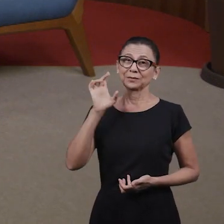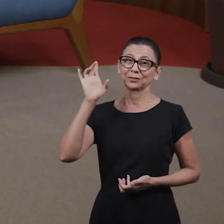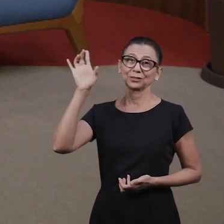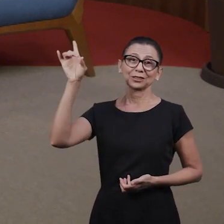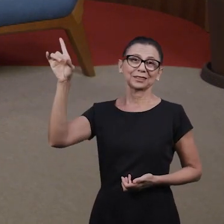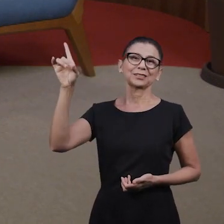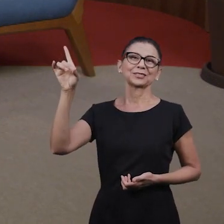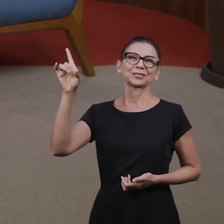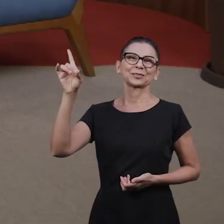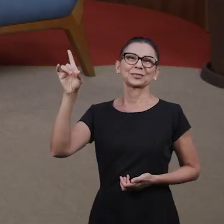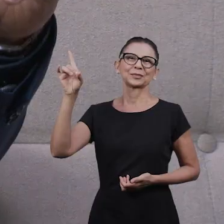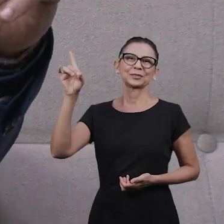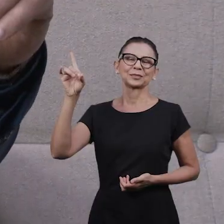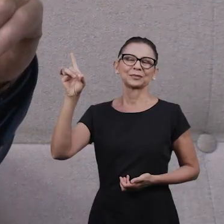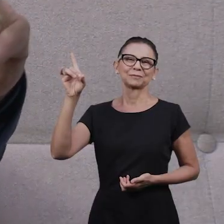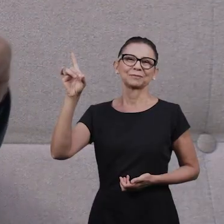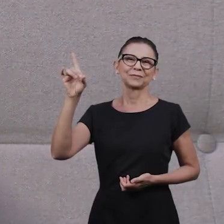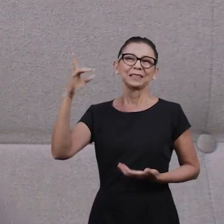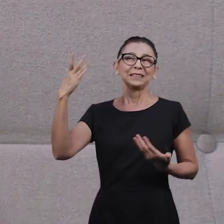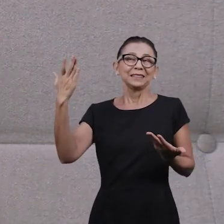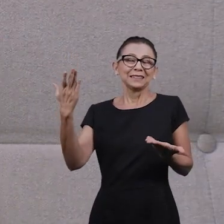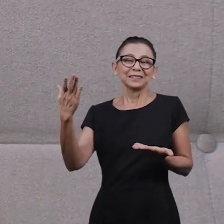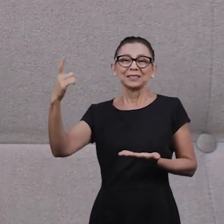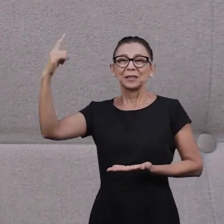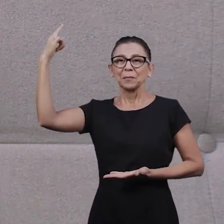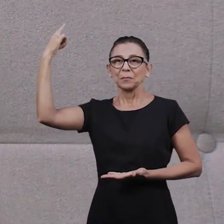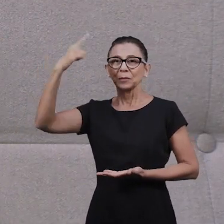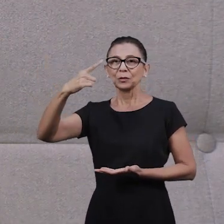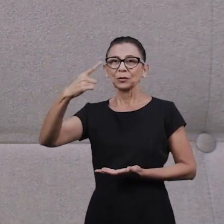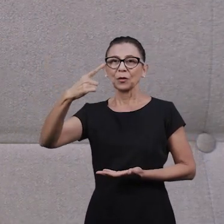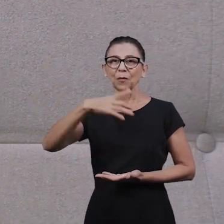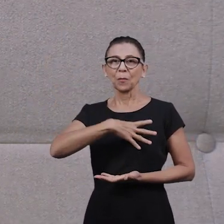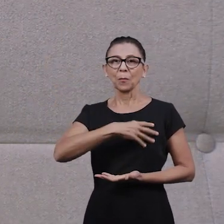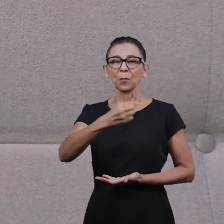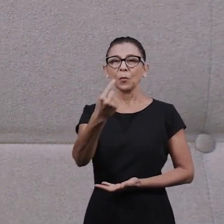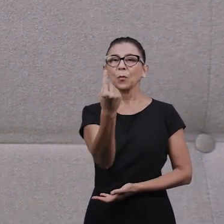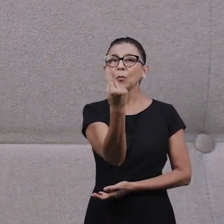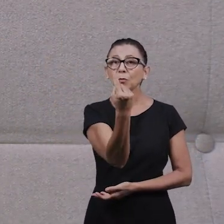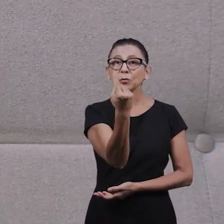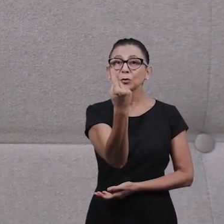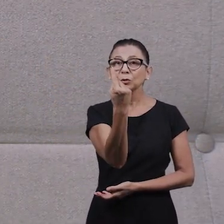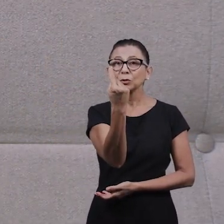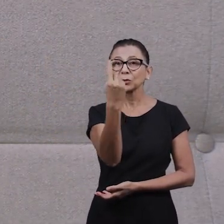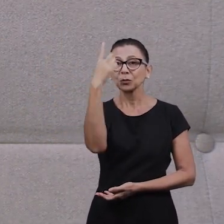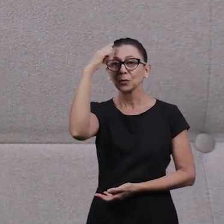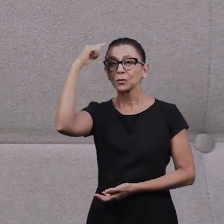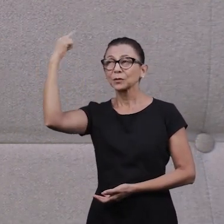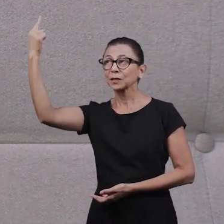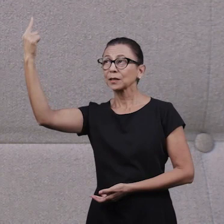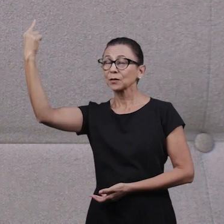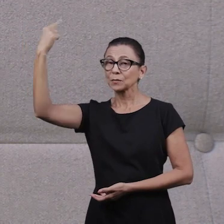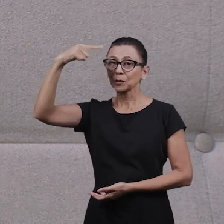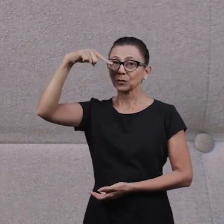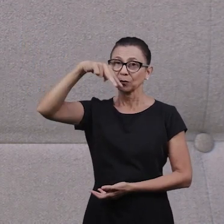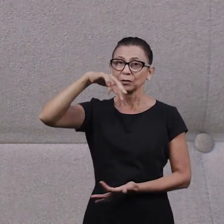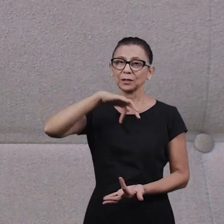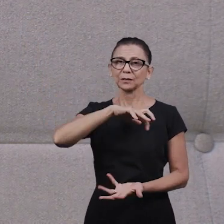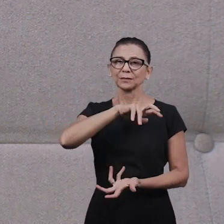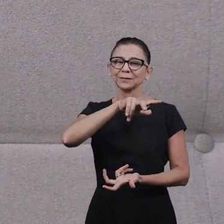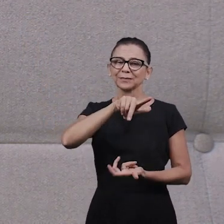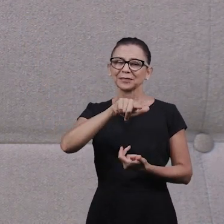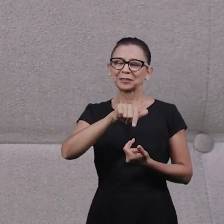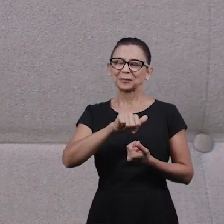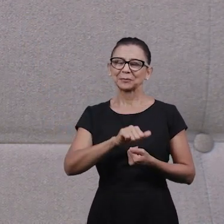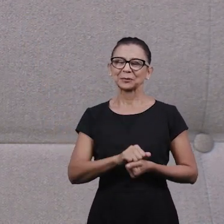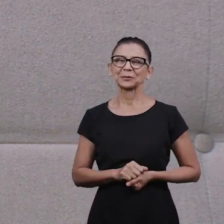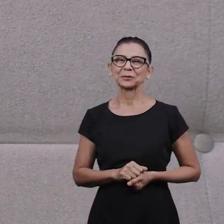était de telle manière qu'il a donné son Fils unique, afin que tous ceux qui croient en lui ne